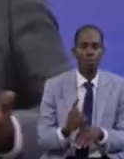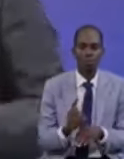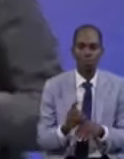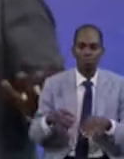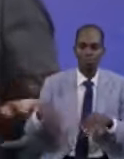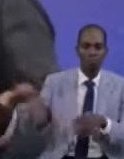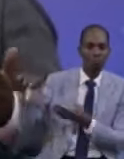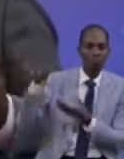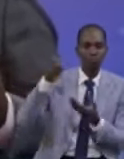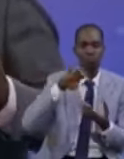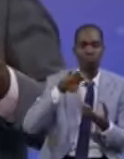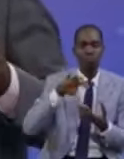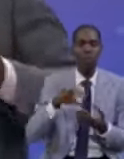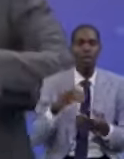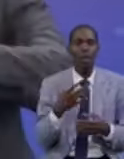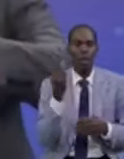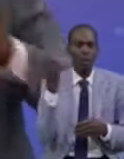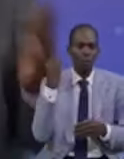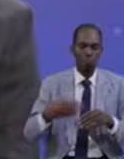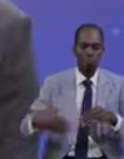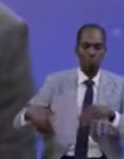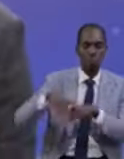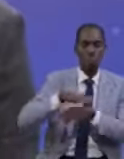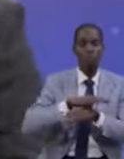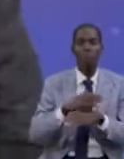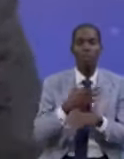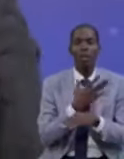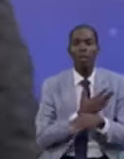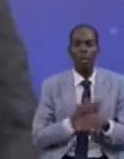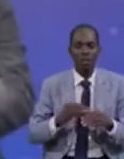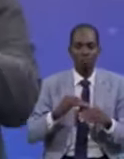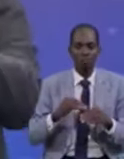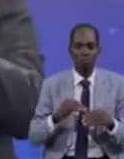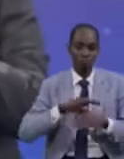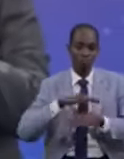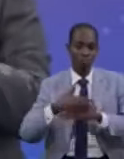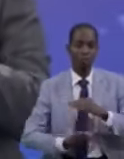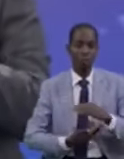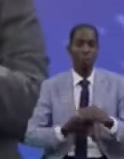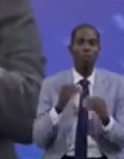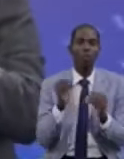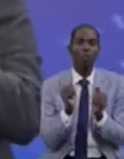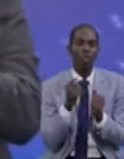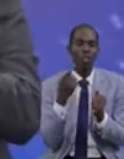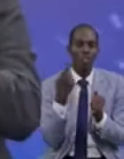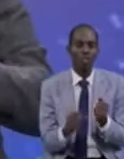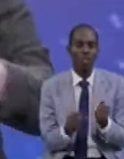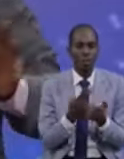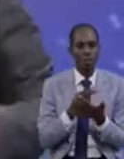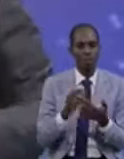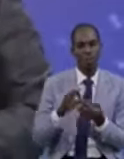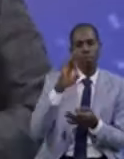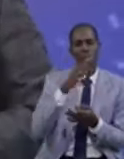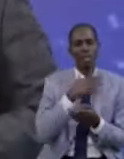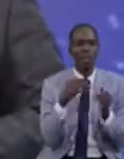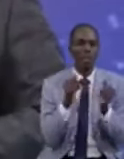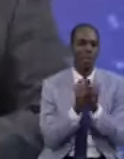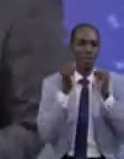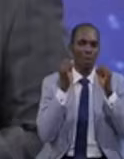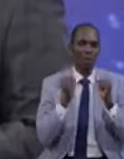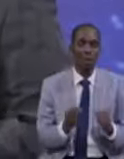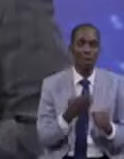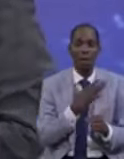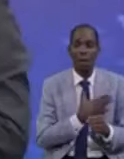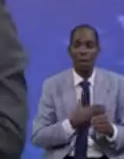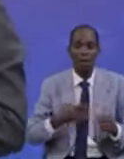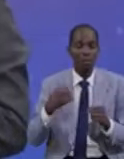de puissance et enveloppé par le SaintEsprit et de puissance et la puissance c'est